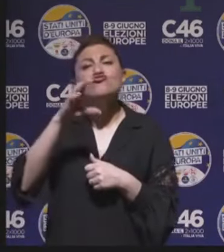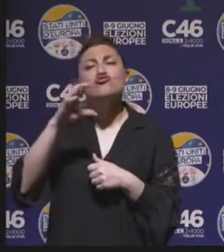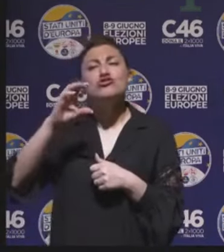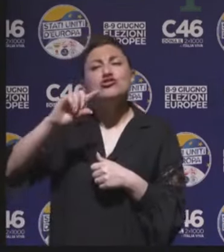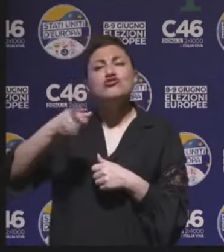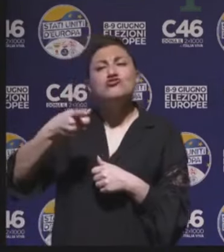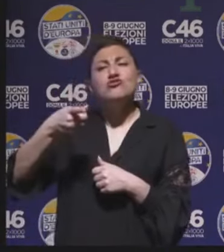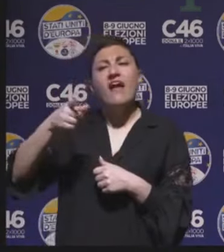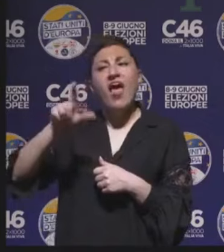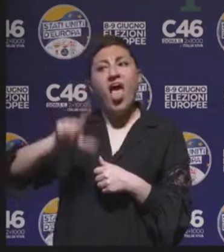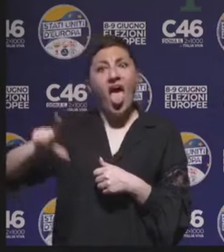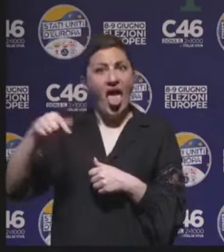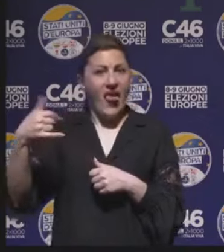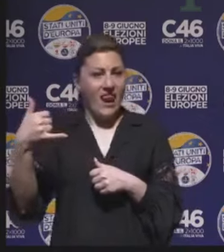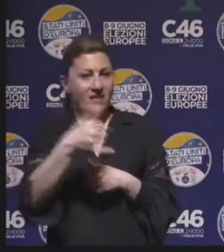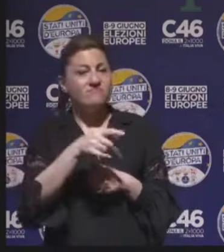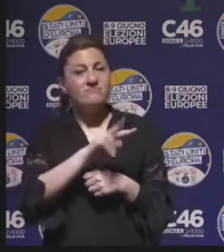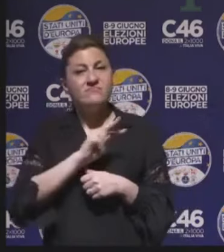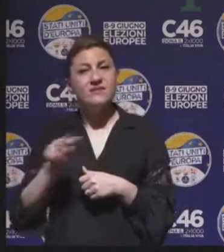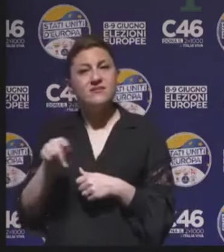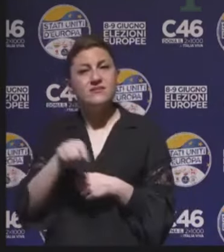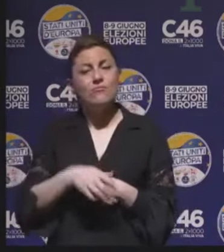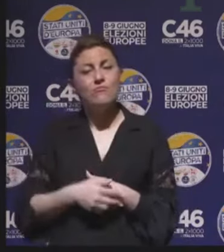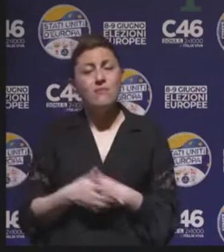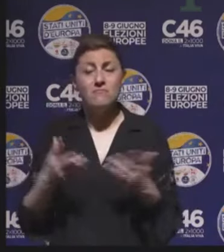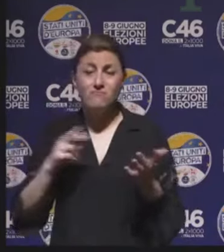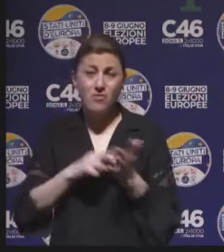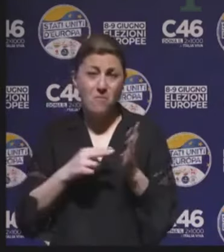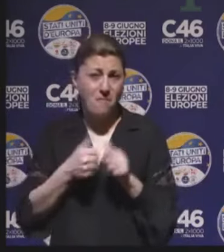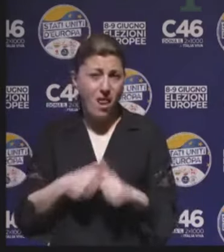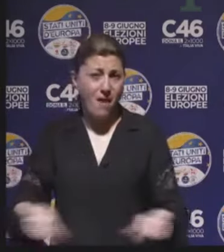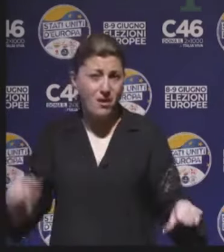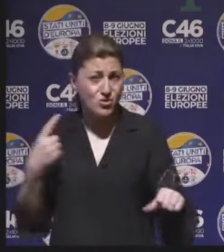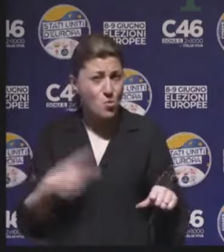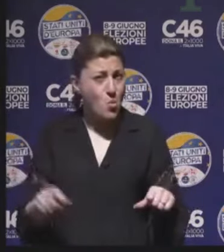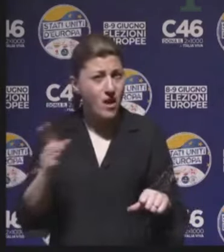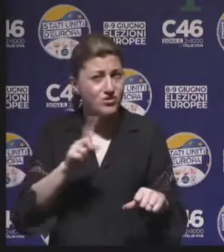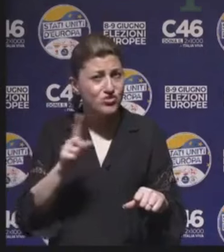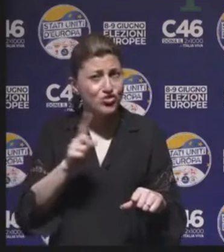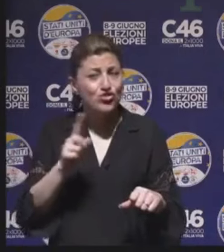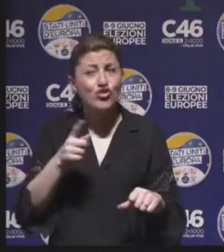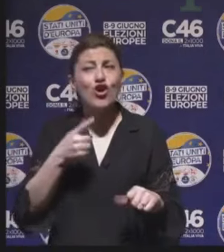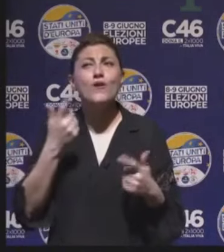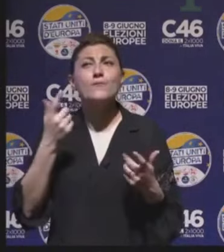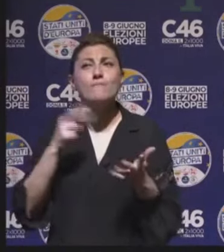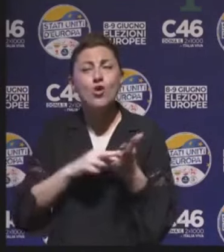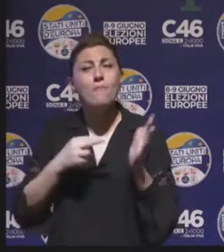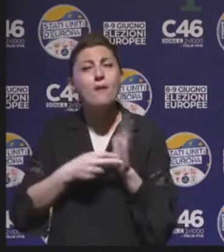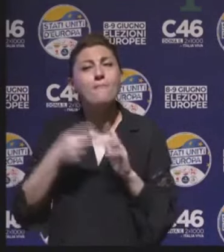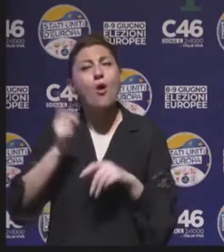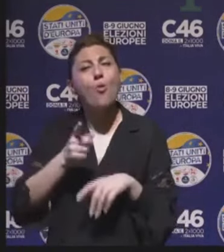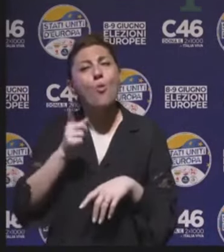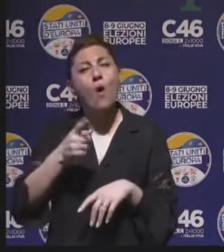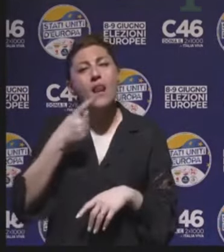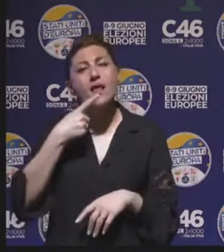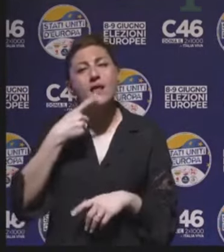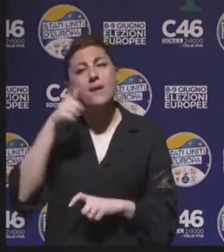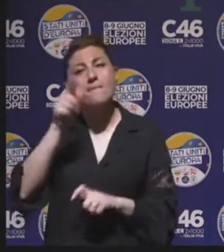problema di fondo Che c'è Non è neanche questo è il populismo di chi senza aver mai letto il Jobs